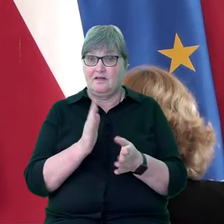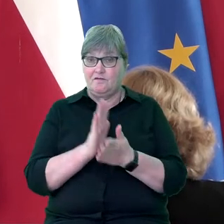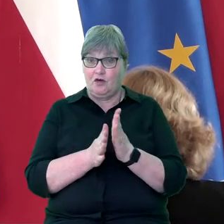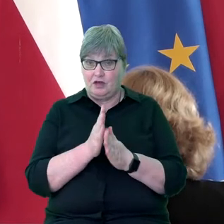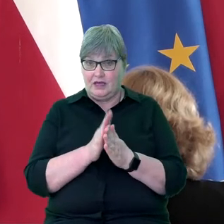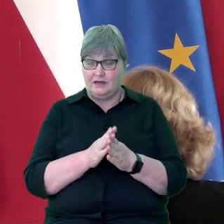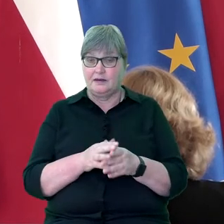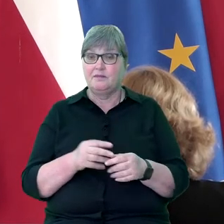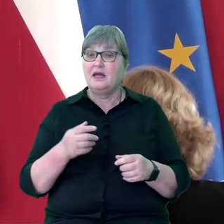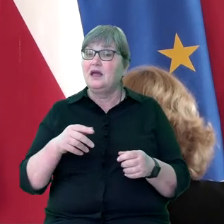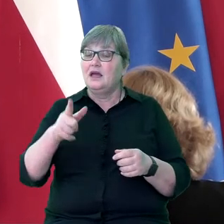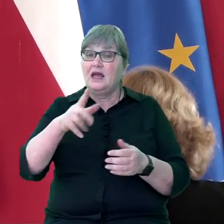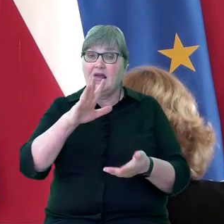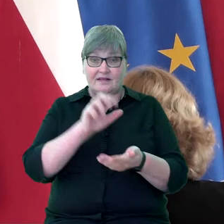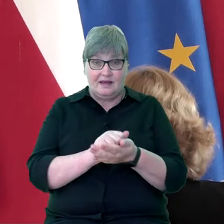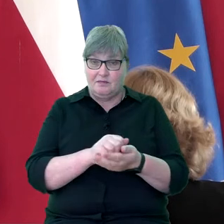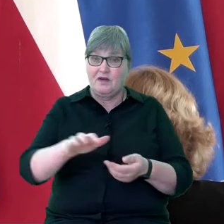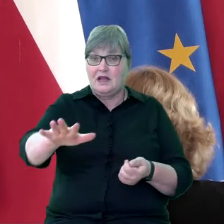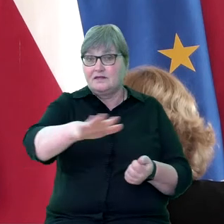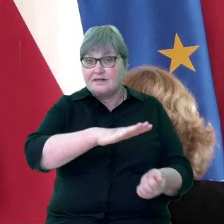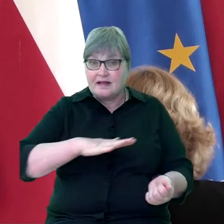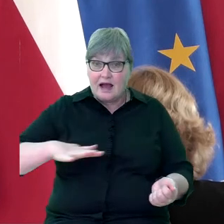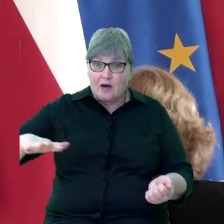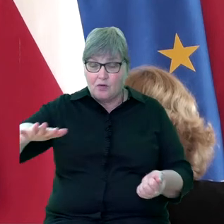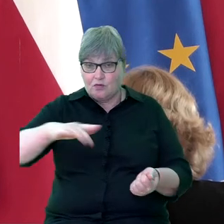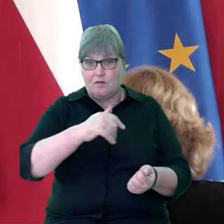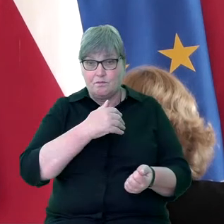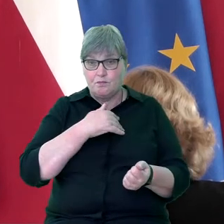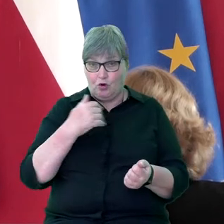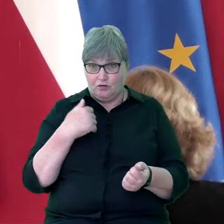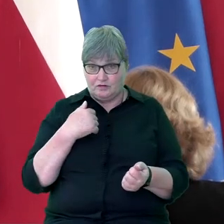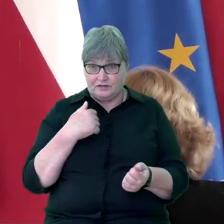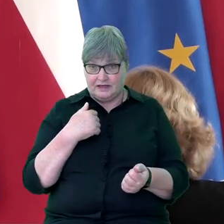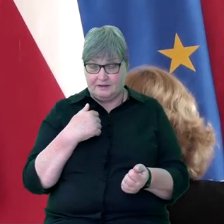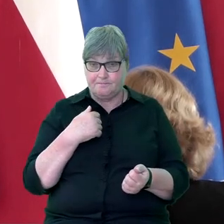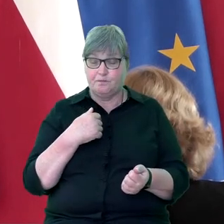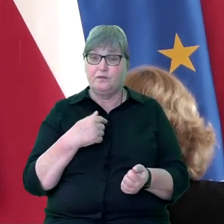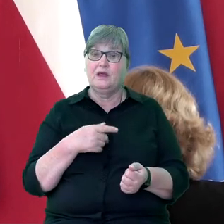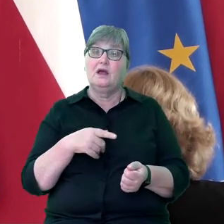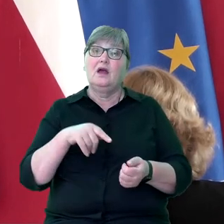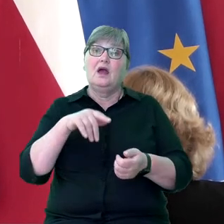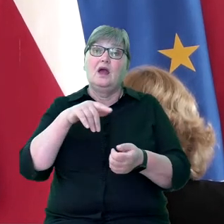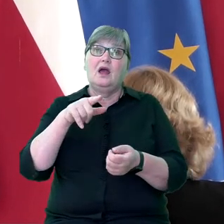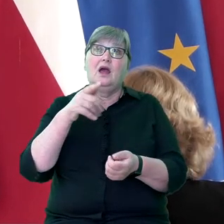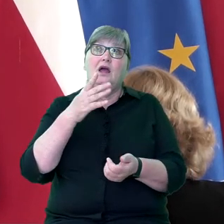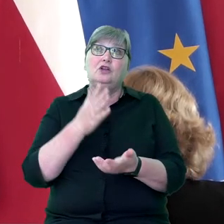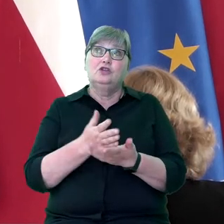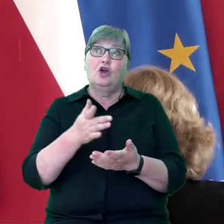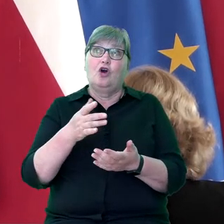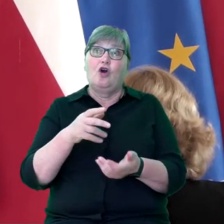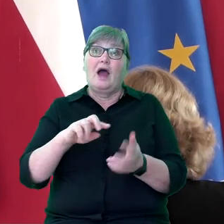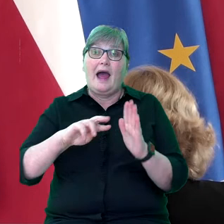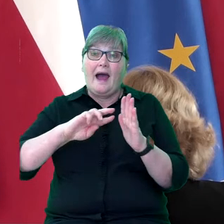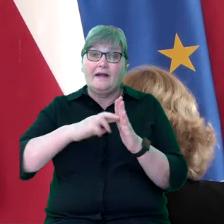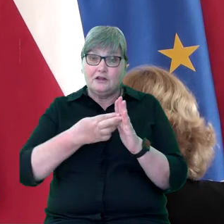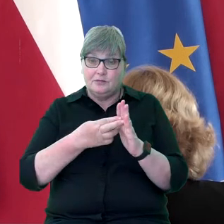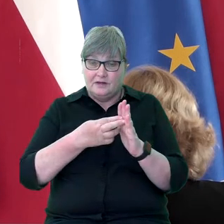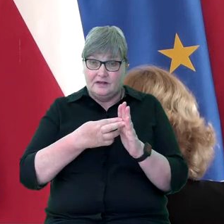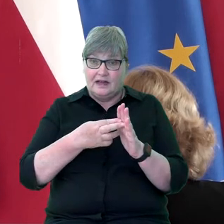terytorium Rzeczypospolitej, odnosiła się tylko do administracji rządowej. Co ciekawe, nie dotyczyła